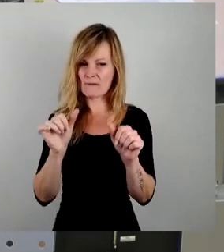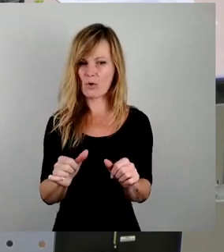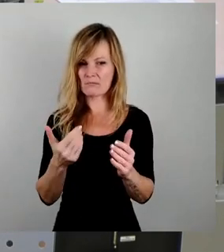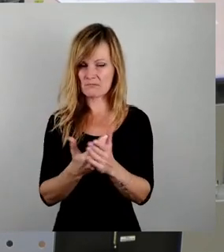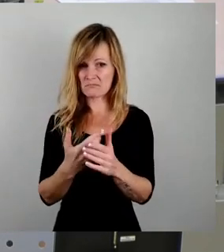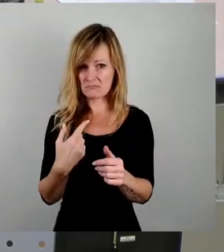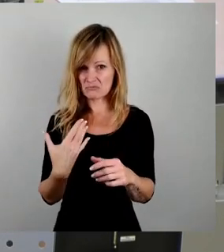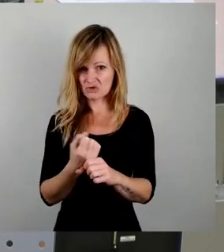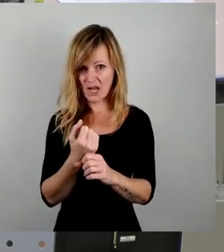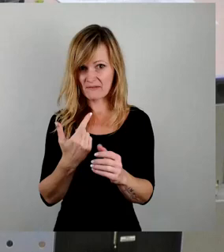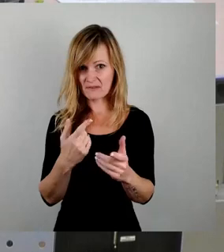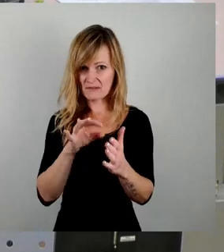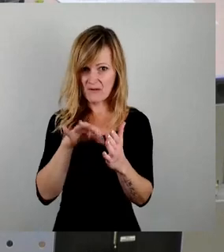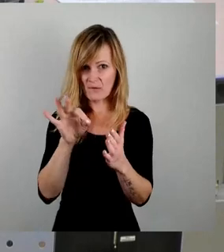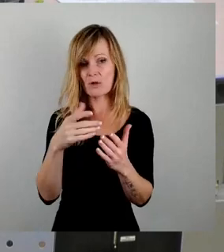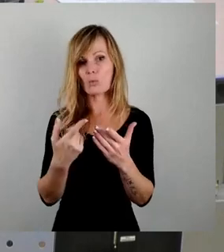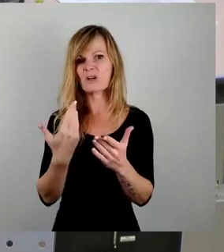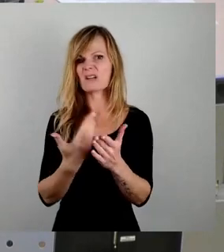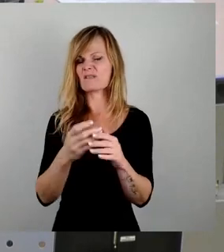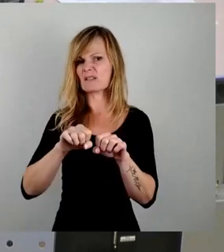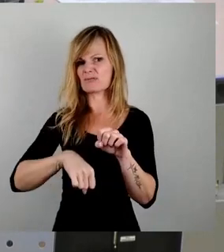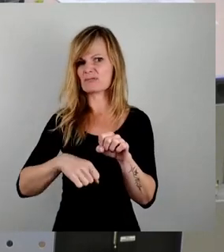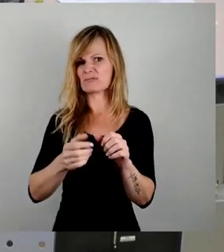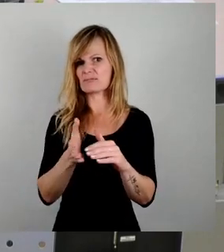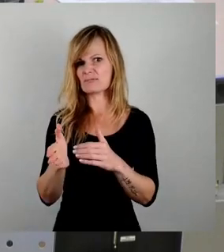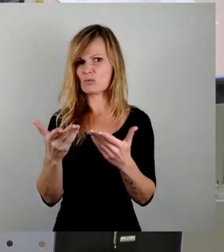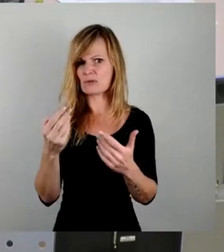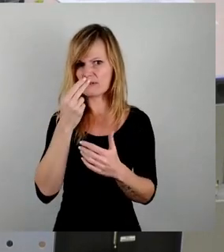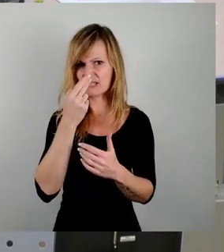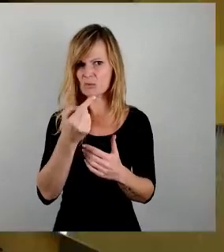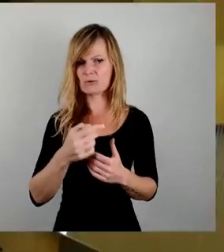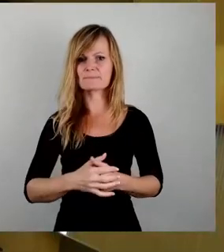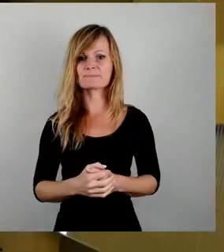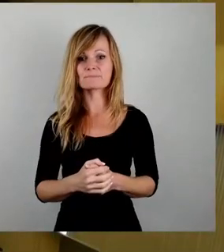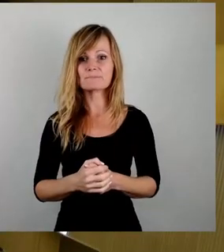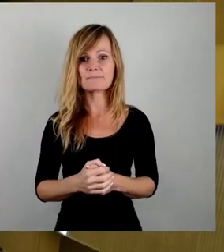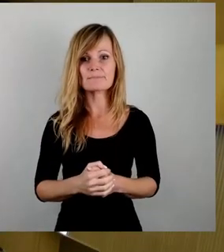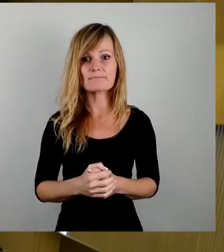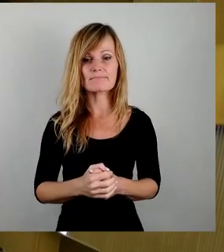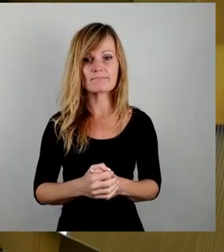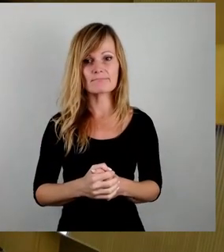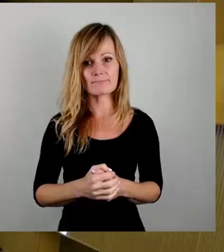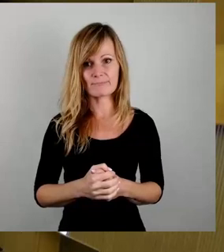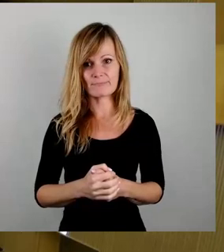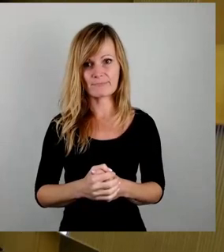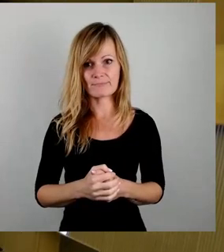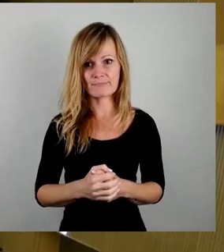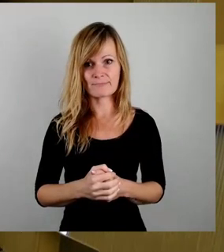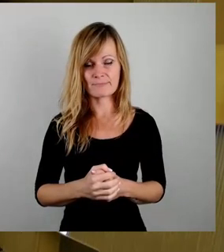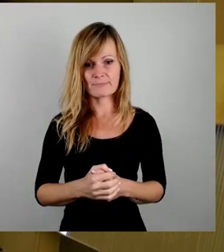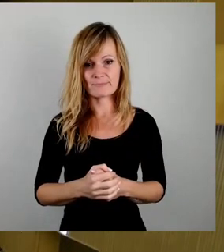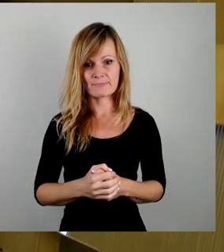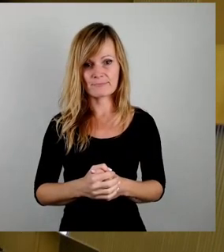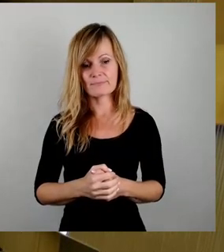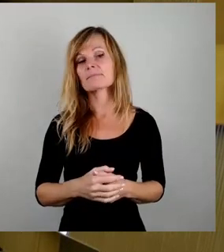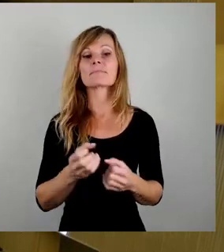wird damit dann quasi gebrochen in meinen Augen? Also es wird im IEG natürlich ein Bestandteil